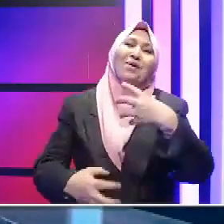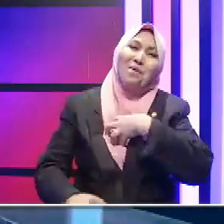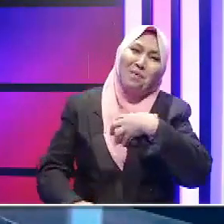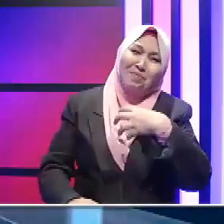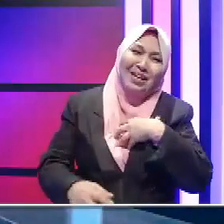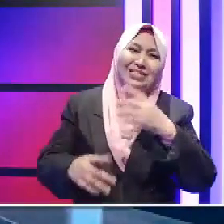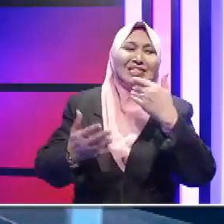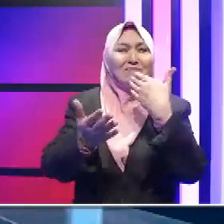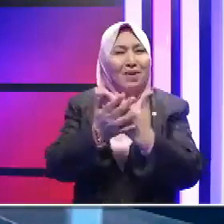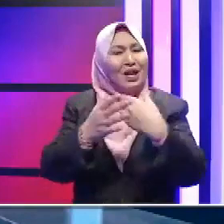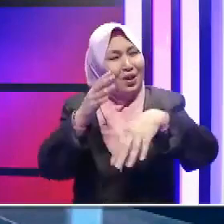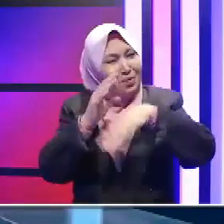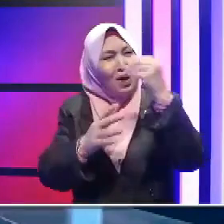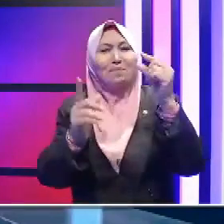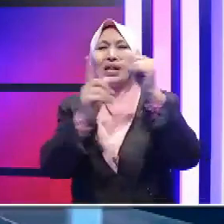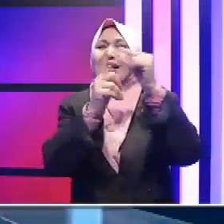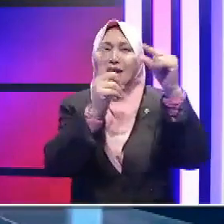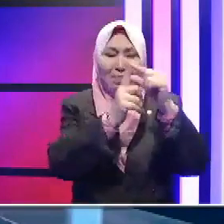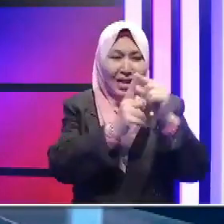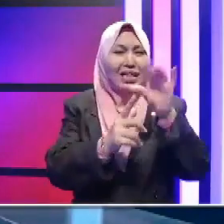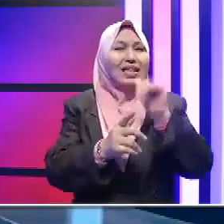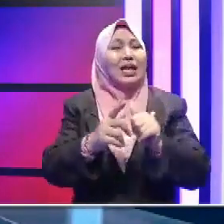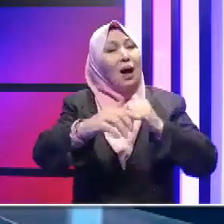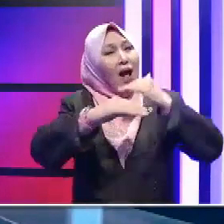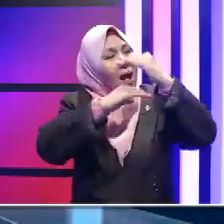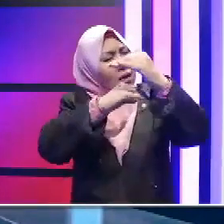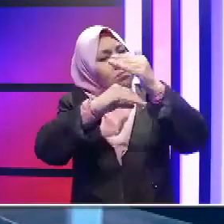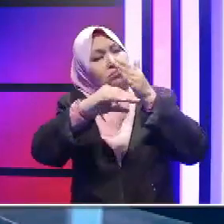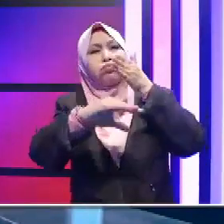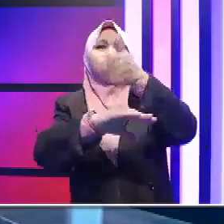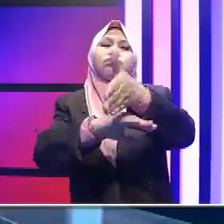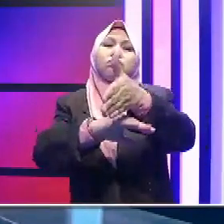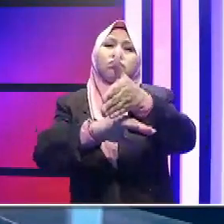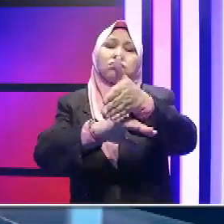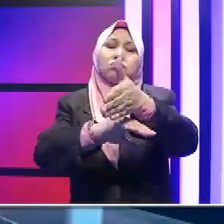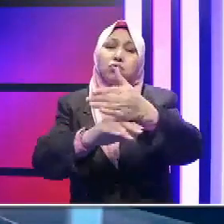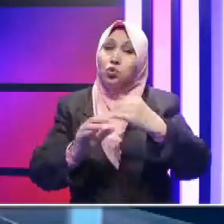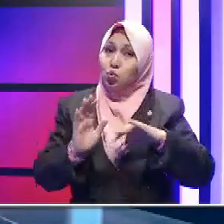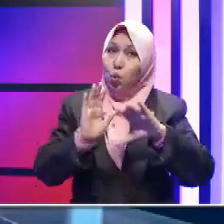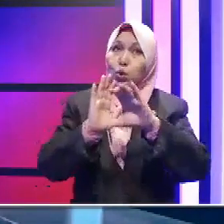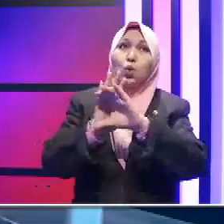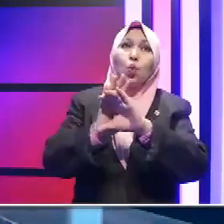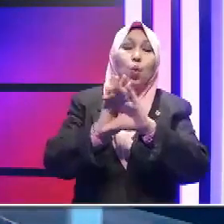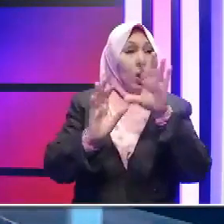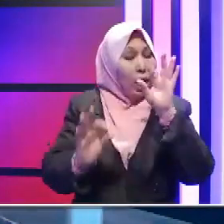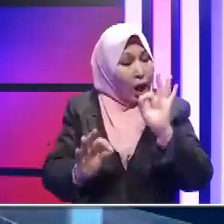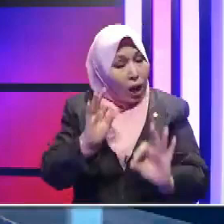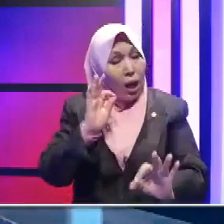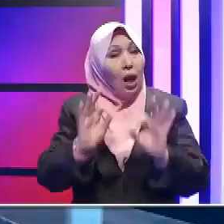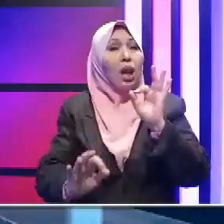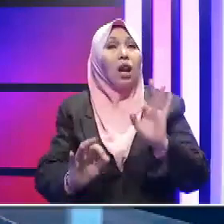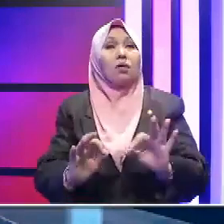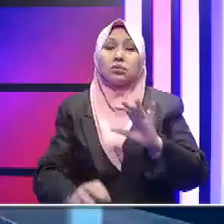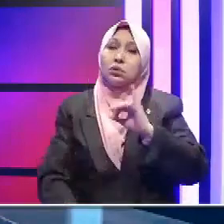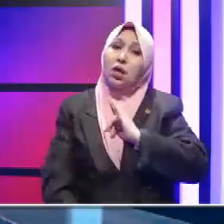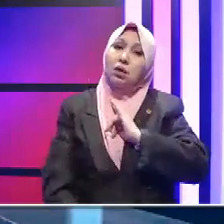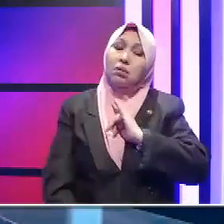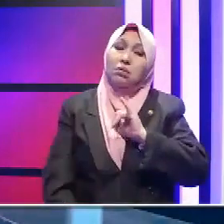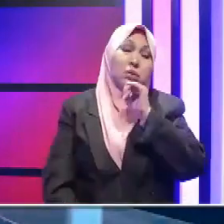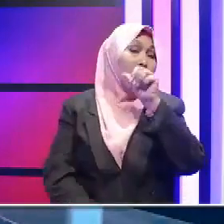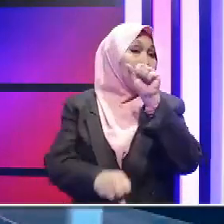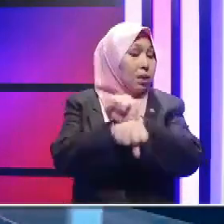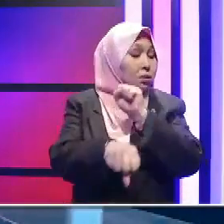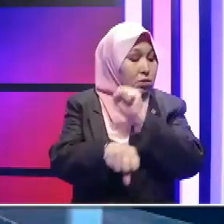hingga keluar perkataan-perkataan yang melampaui batasan contohnya kalaulah yogs Ayo tidak